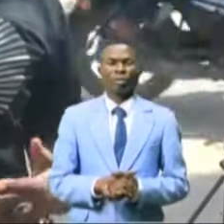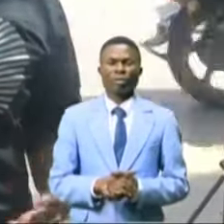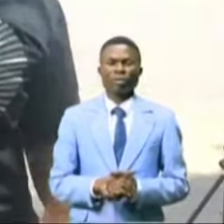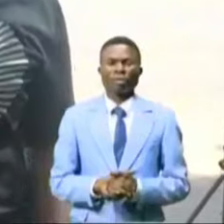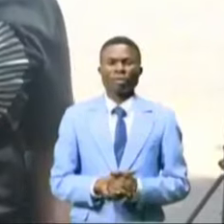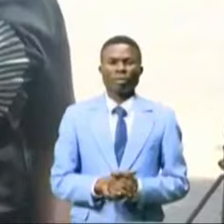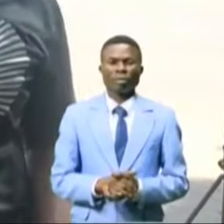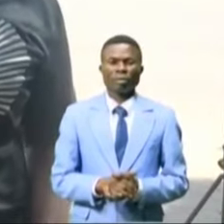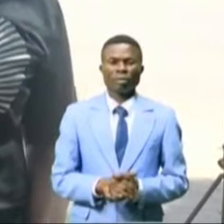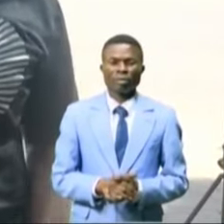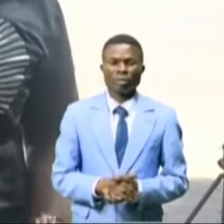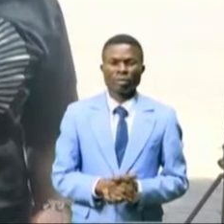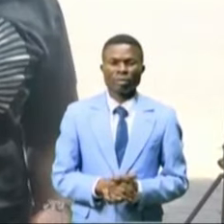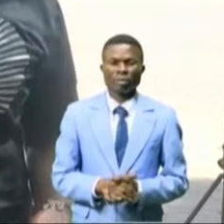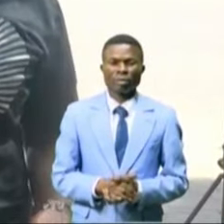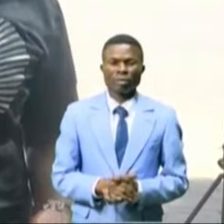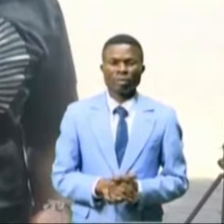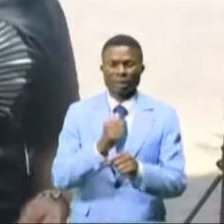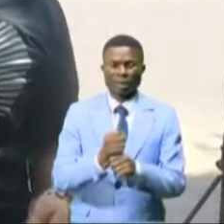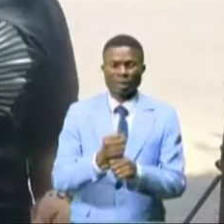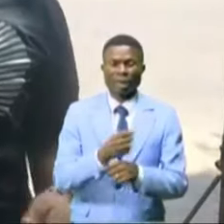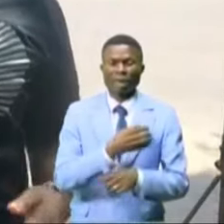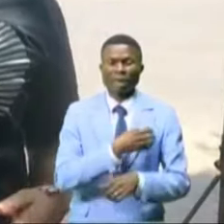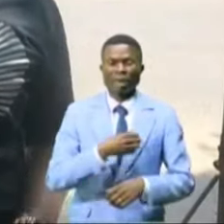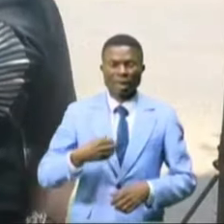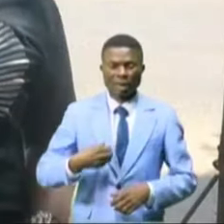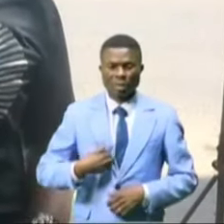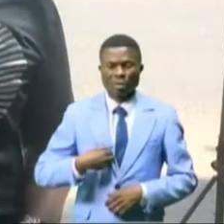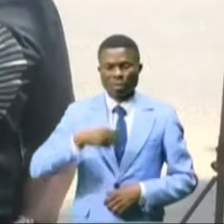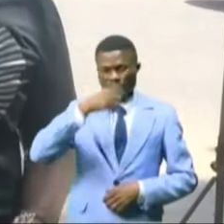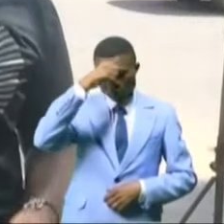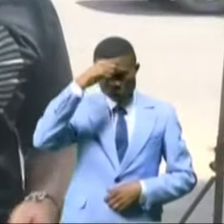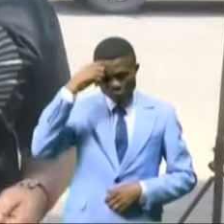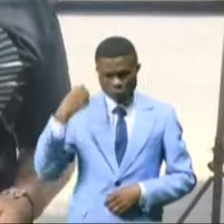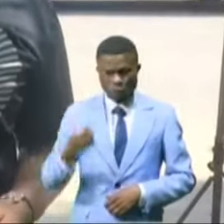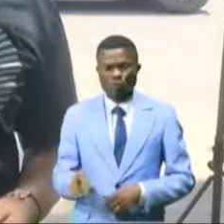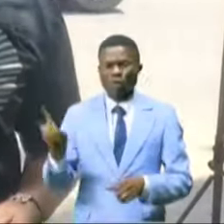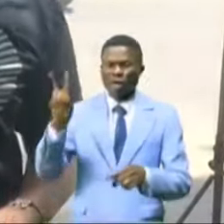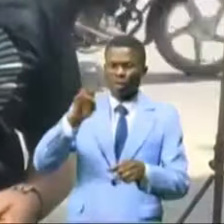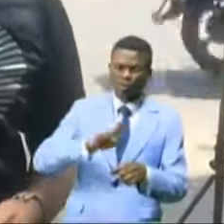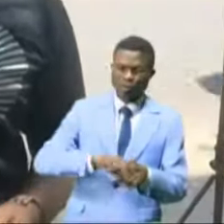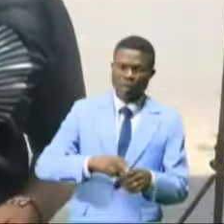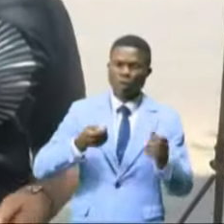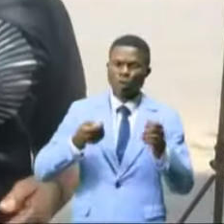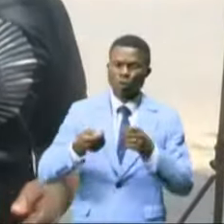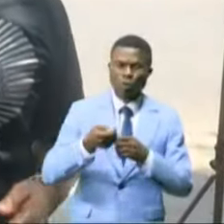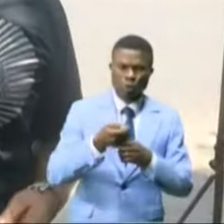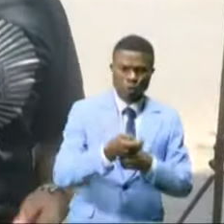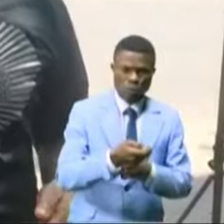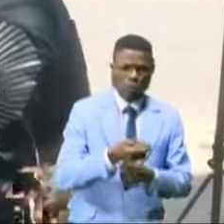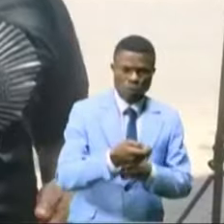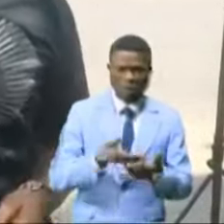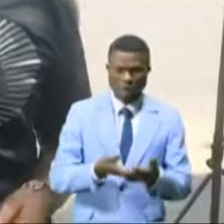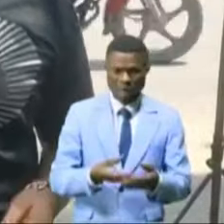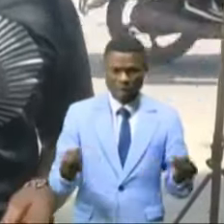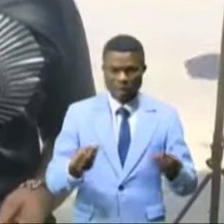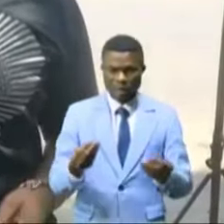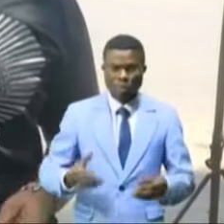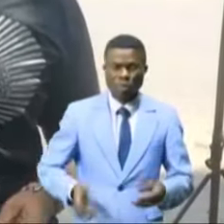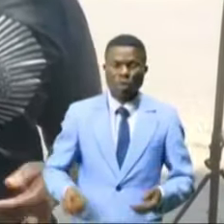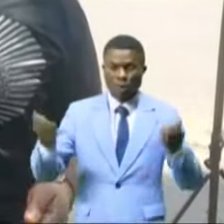près plus de 20 ans, aujourd'hui, les femmes congolaises, on a vraiment porté, nous sommes allés